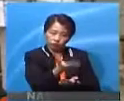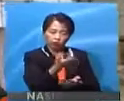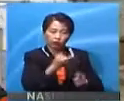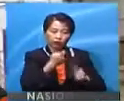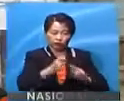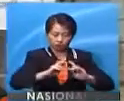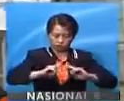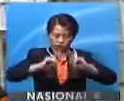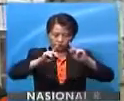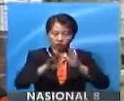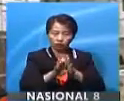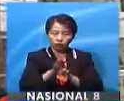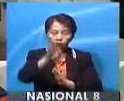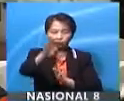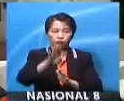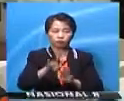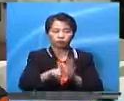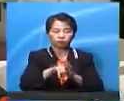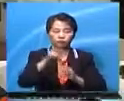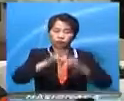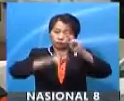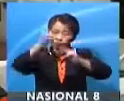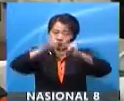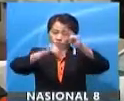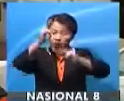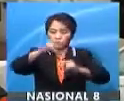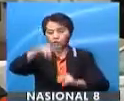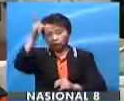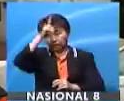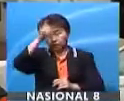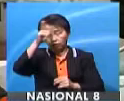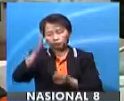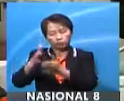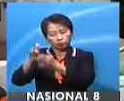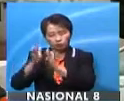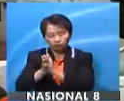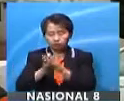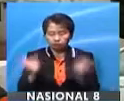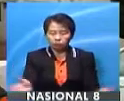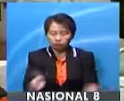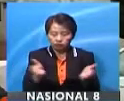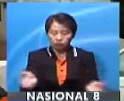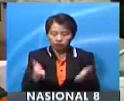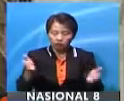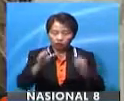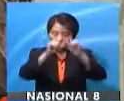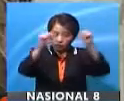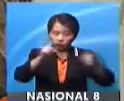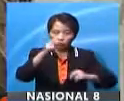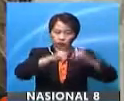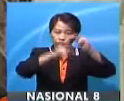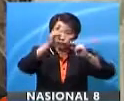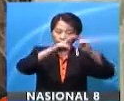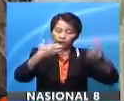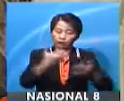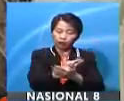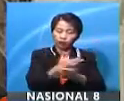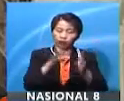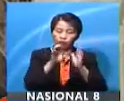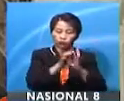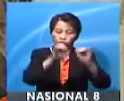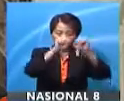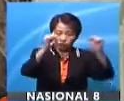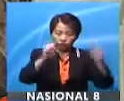dalam meningkatkan pertumbuhan sektor pembinaan. Kerajaan juga disaran menggalakkan penggunaan sistem pembinaan baru seperti